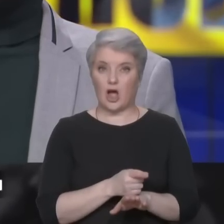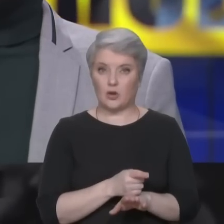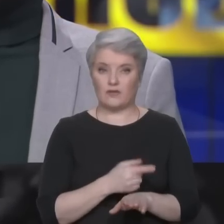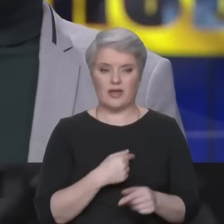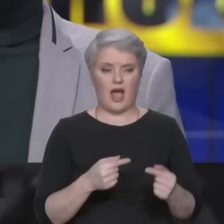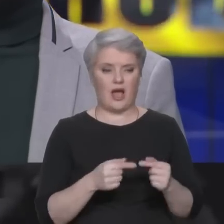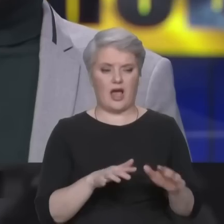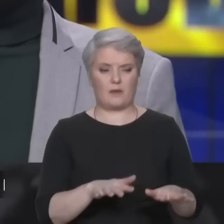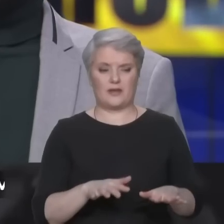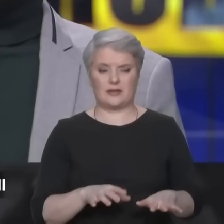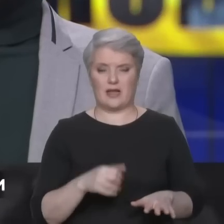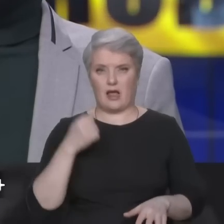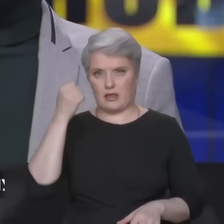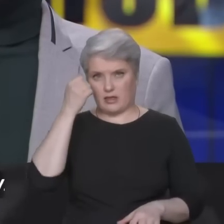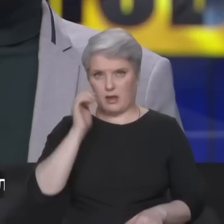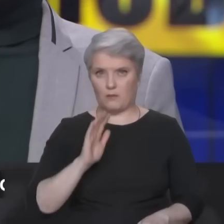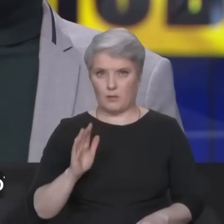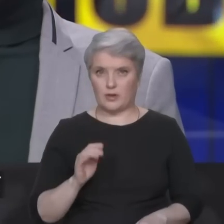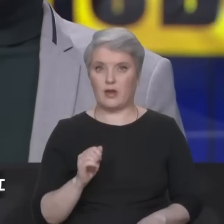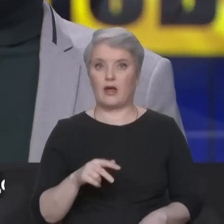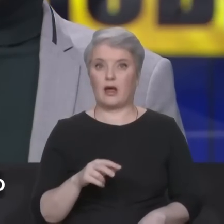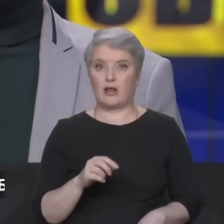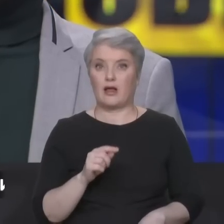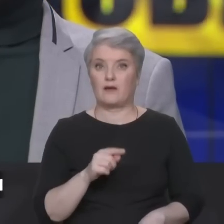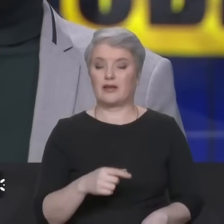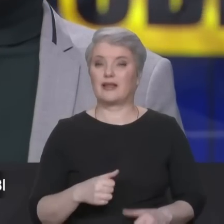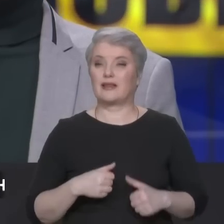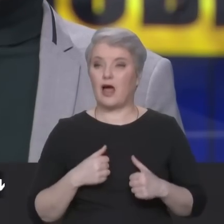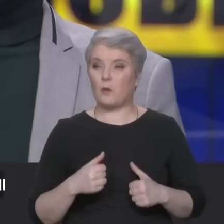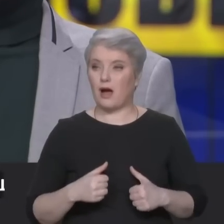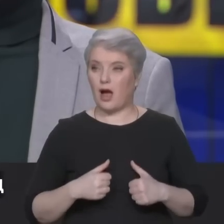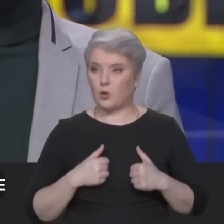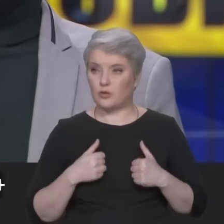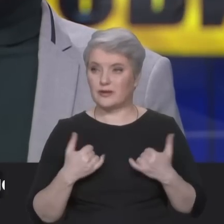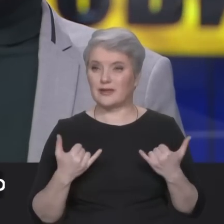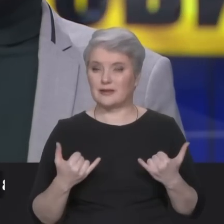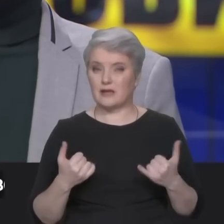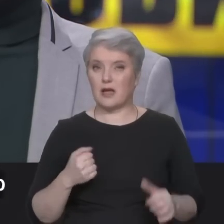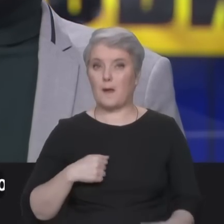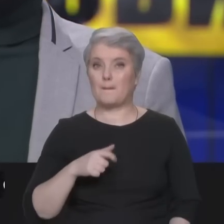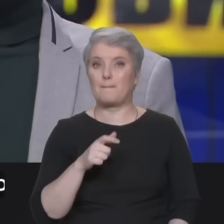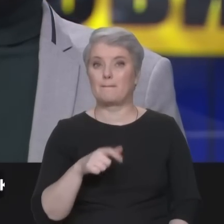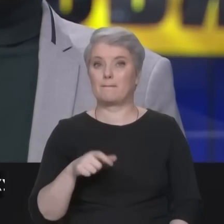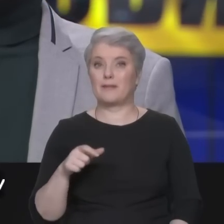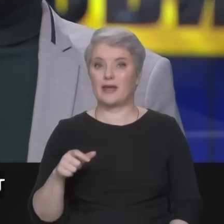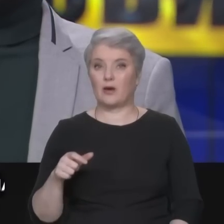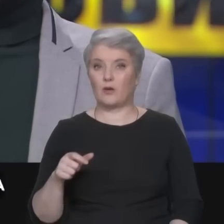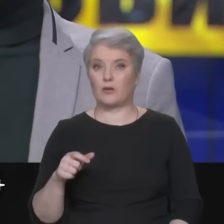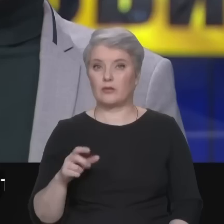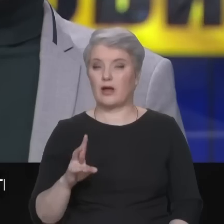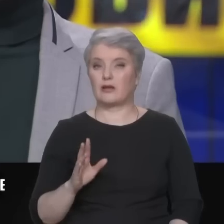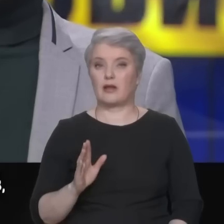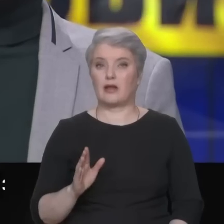не пам'ятаю, але вони якраз намагаються зараз, піхота не тільки нові люди, а є